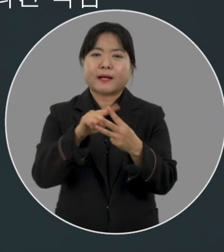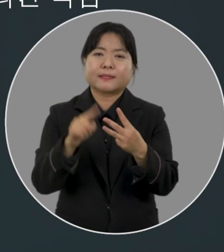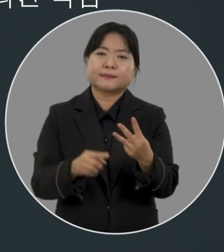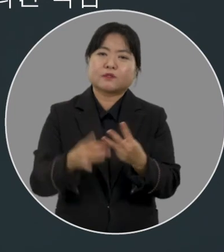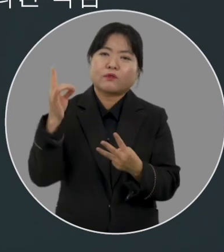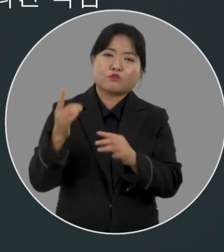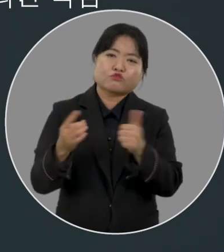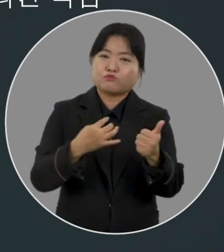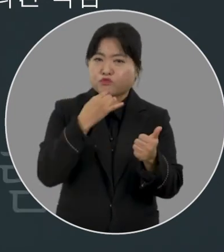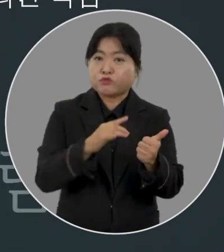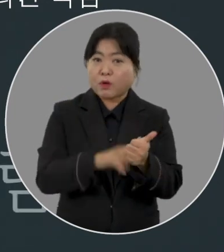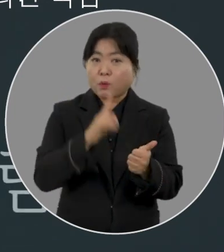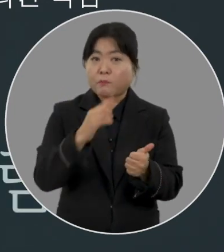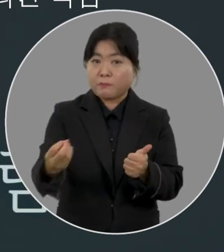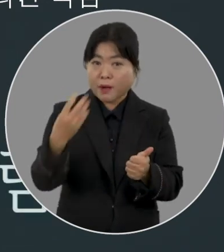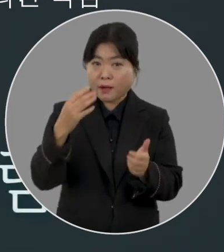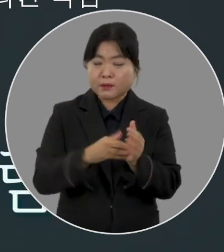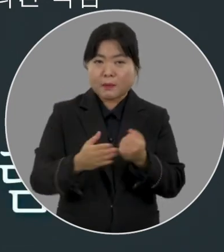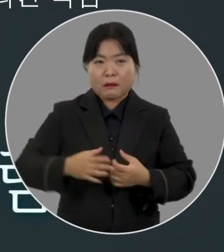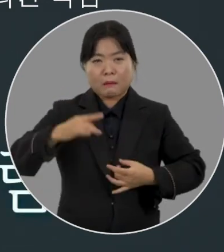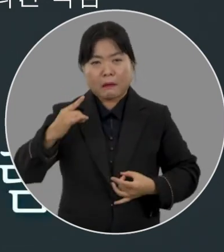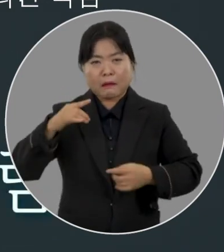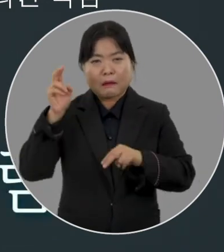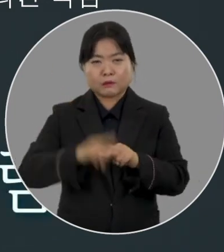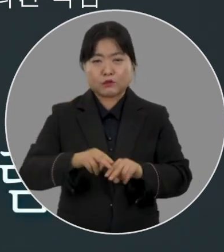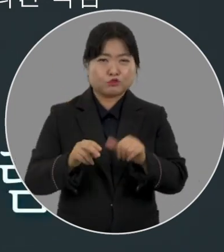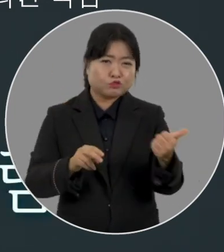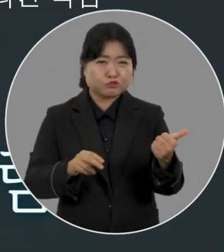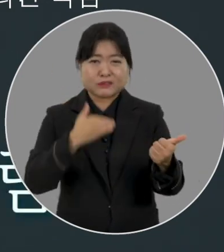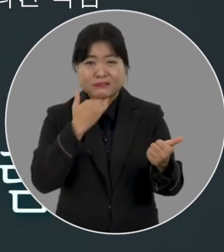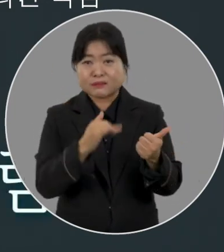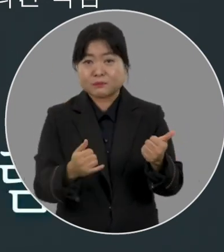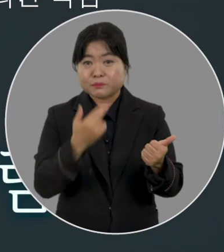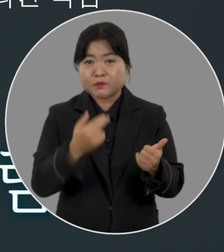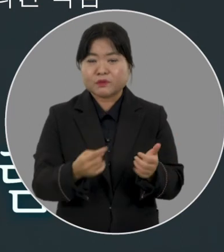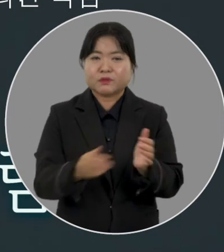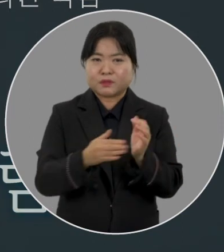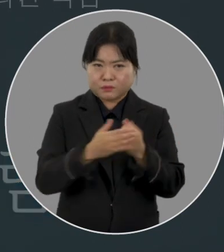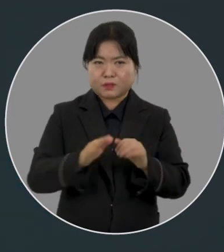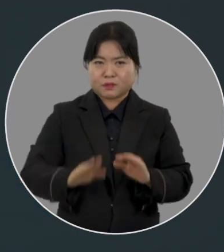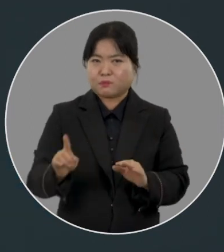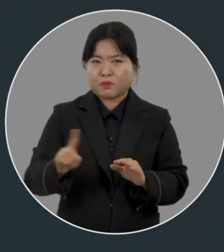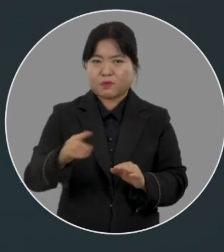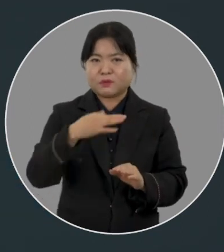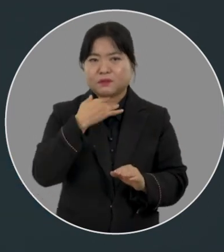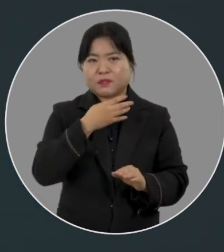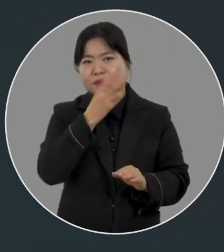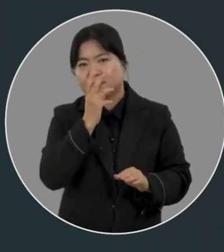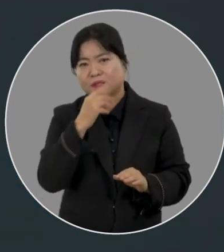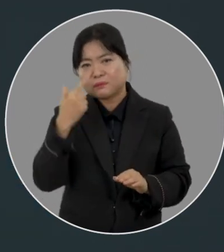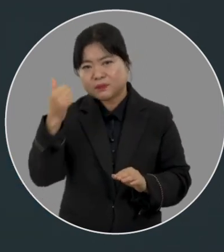선택의 죽음밖에 없다. 그래서 가만히 앉아서 죽음을 기다리는 민족은 없겠죠. 거기서 이제